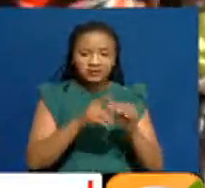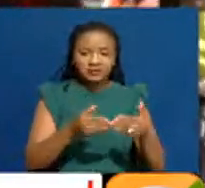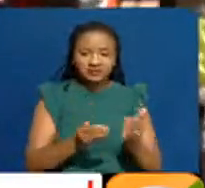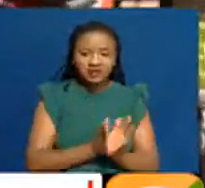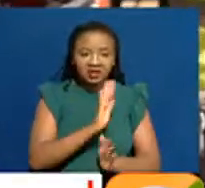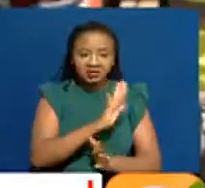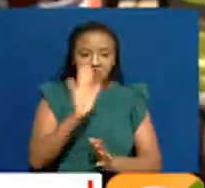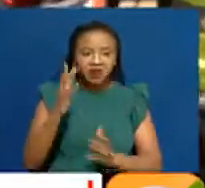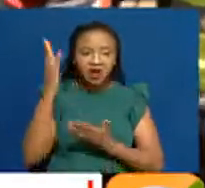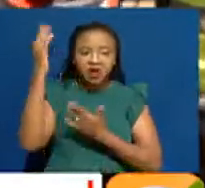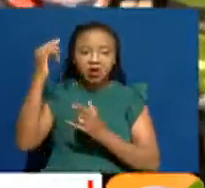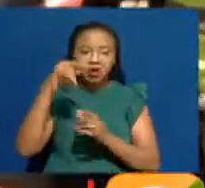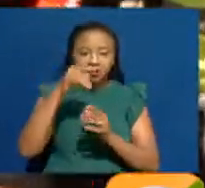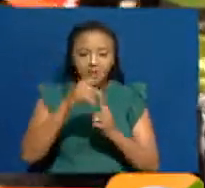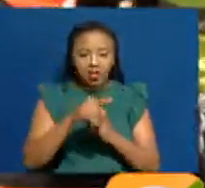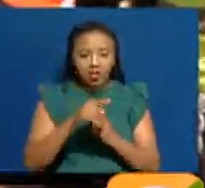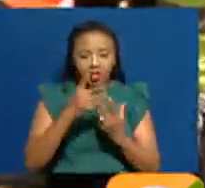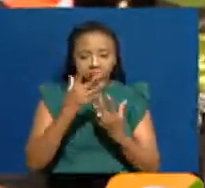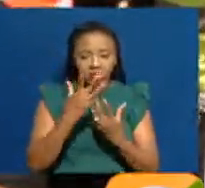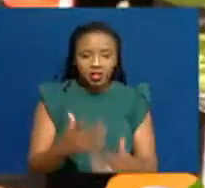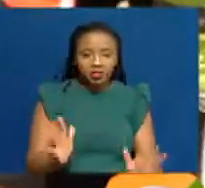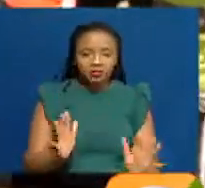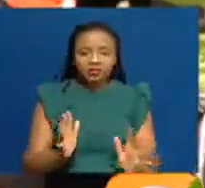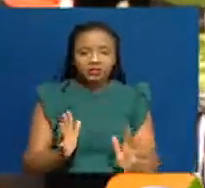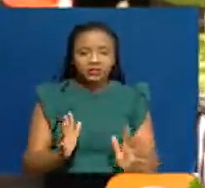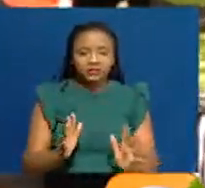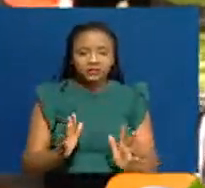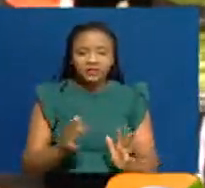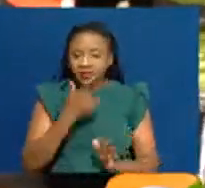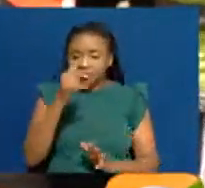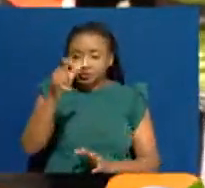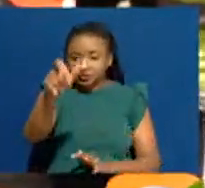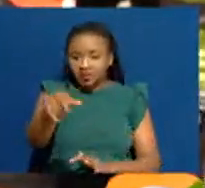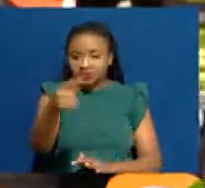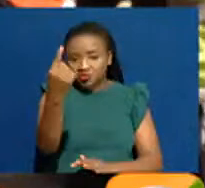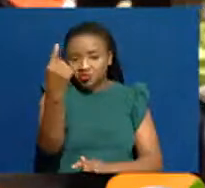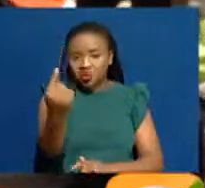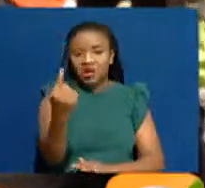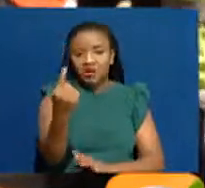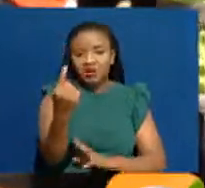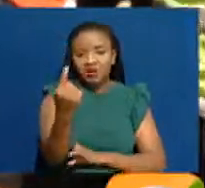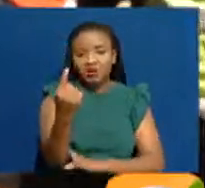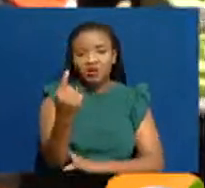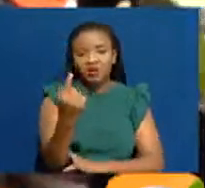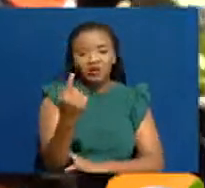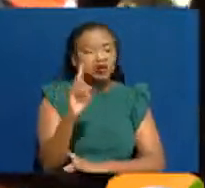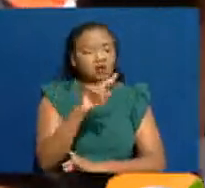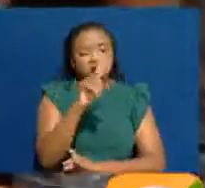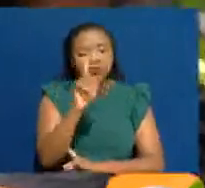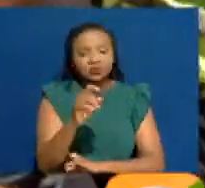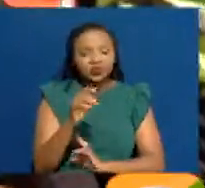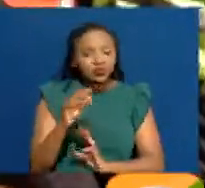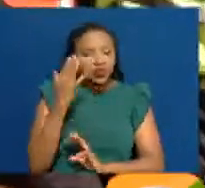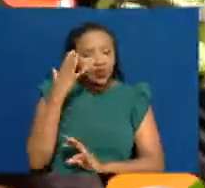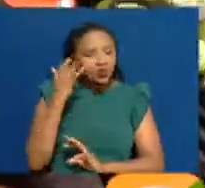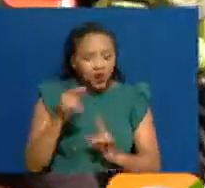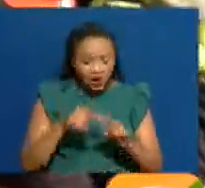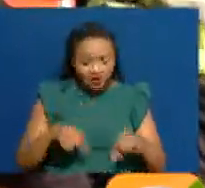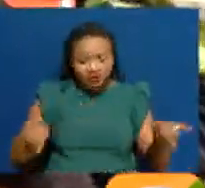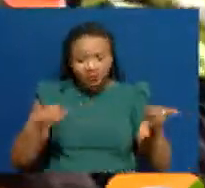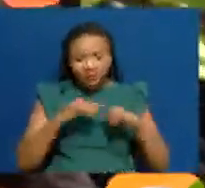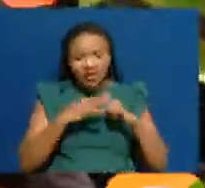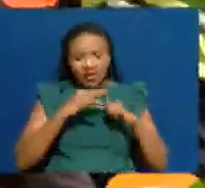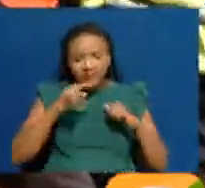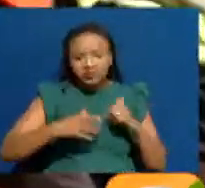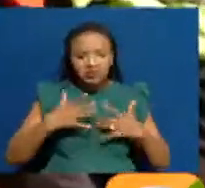Gishu but also Elgeyo Marakwet and Nandi. Just one person. How comes lives of many of those people can